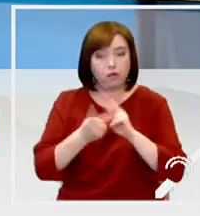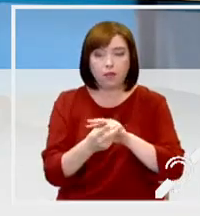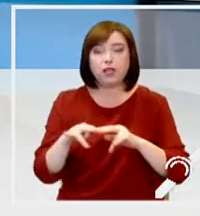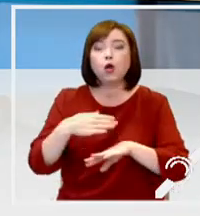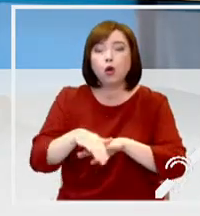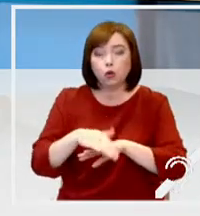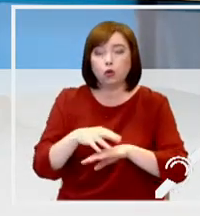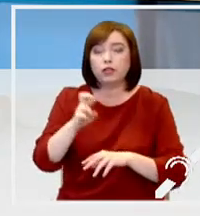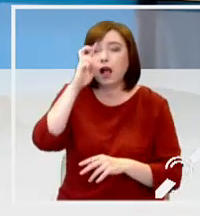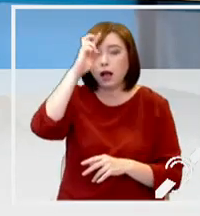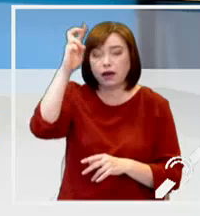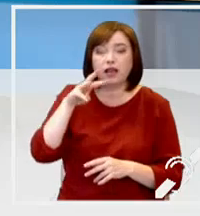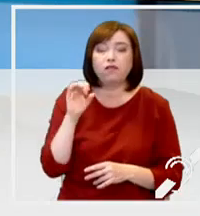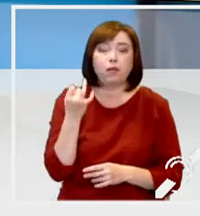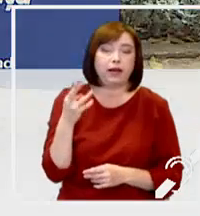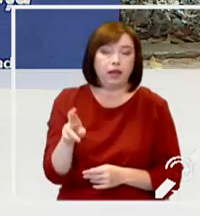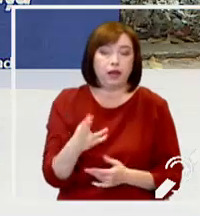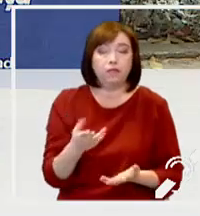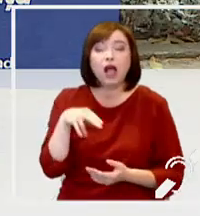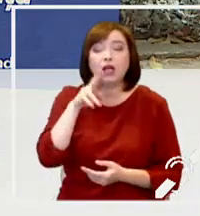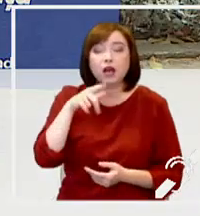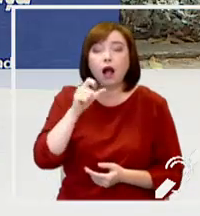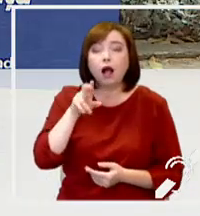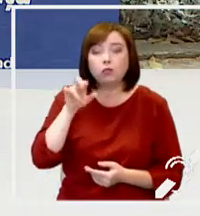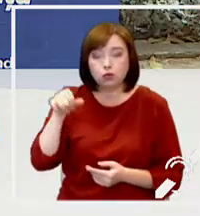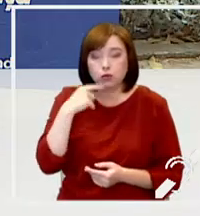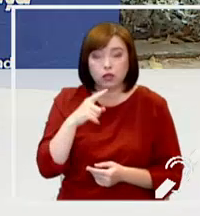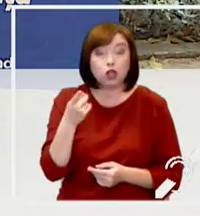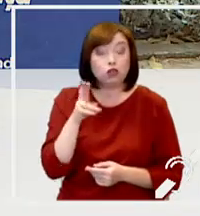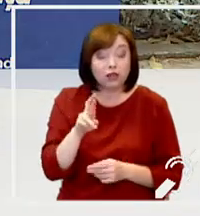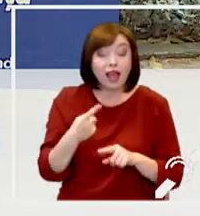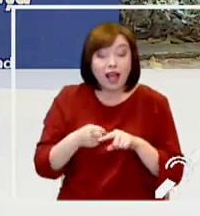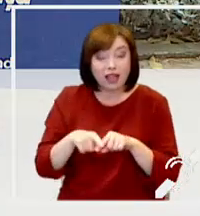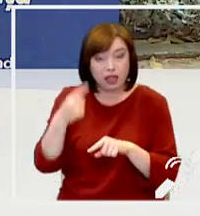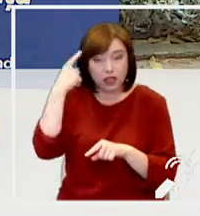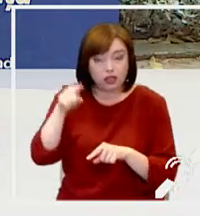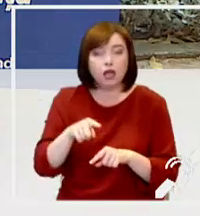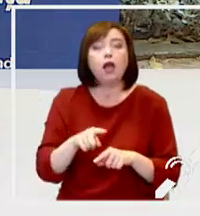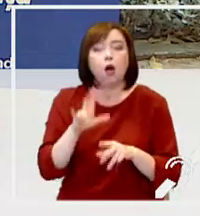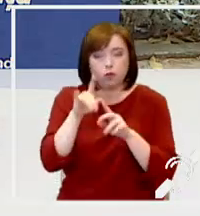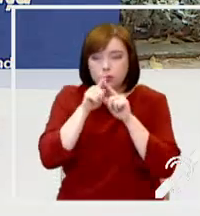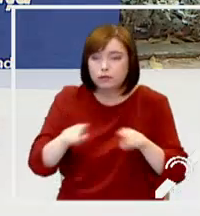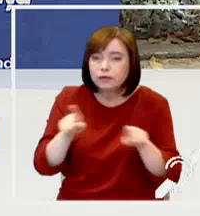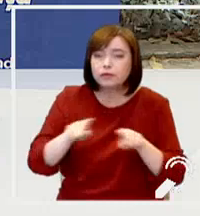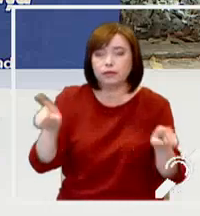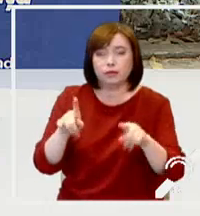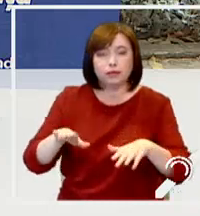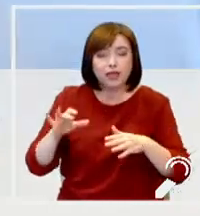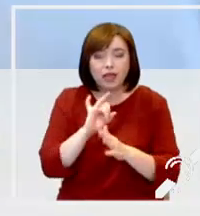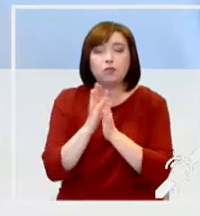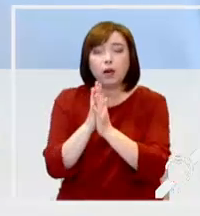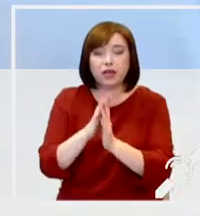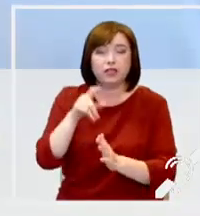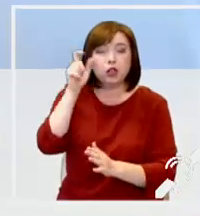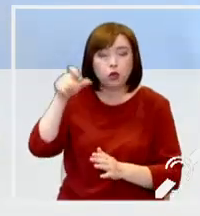în strada Regina Maria. Dragoș Galbur a anunțat că pentru această inițiativă va lansa o campanie publică și a îndemnat